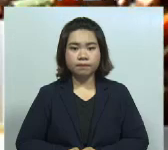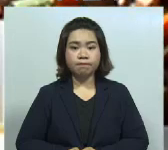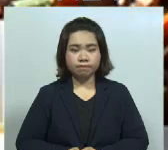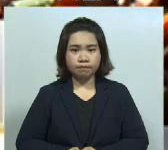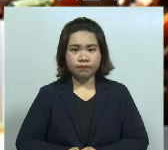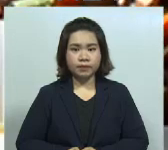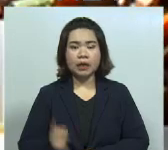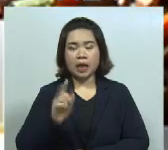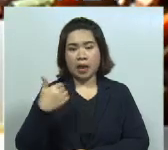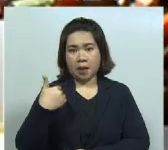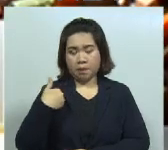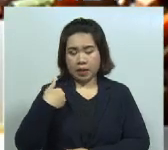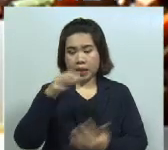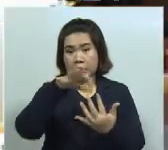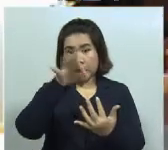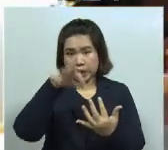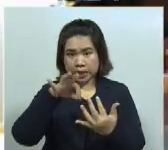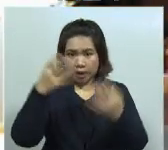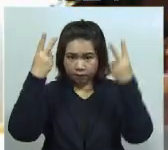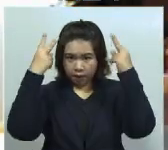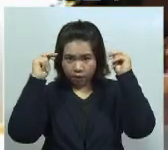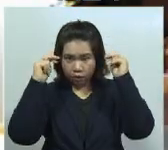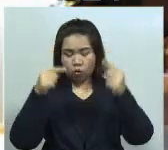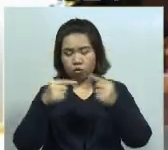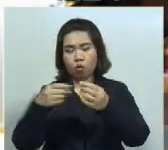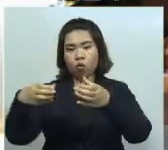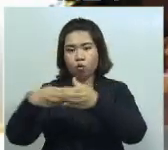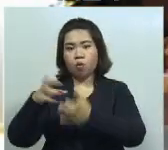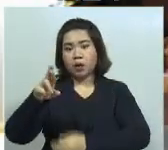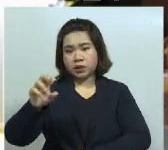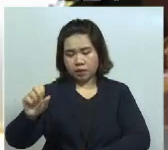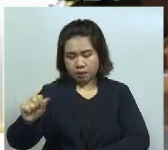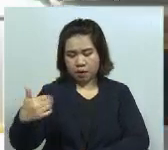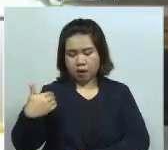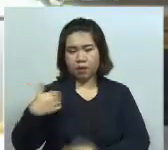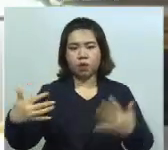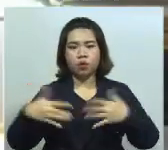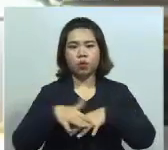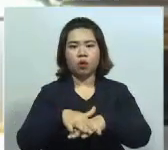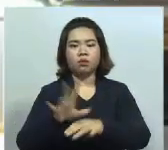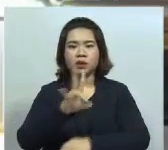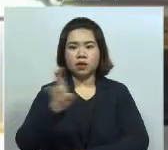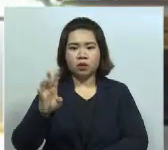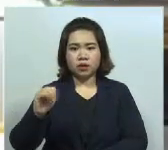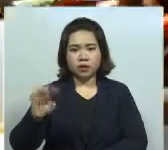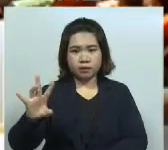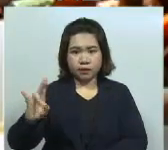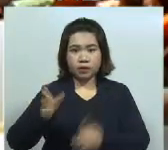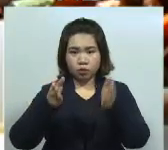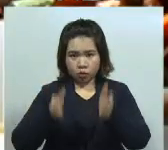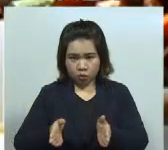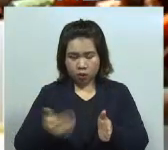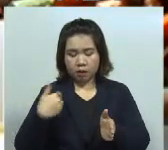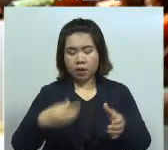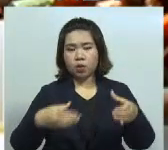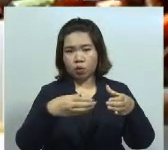โดยการลงมติเลือกนายกรัฐมนตรีของที่ประชุมรัฐสภามีผู้เข้าร่วมประชุม747คนแบ่งเ